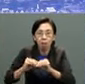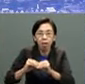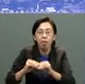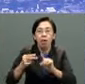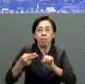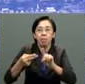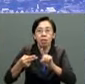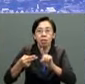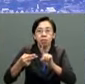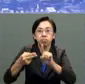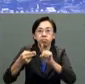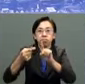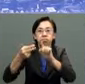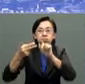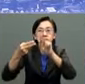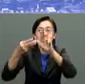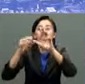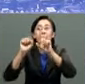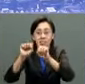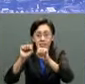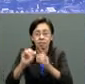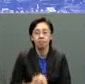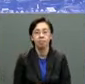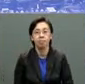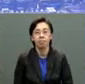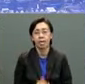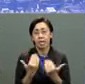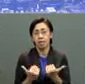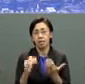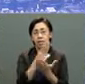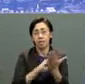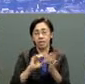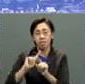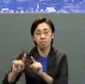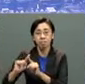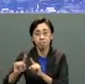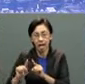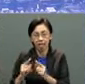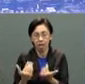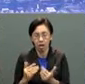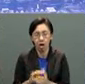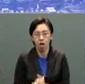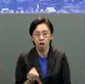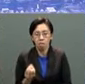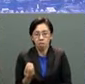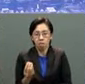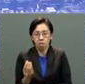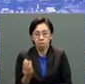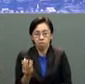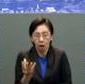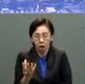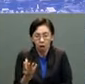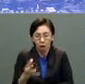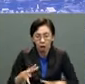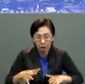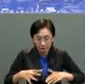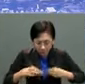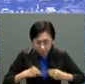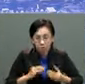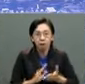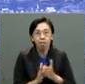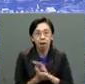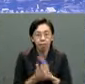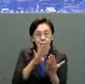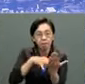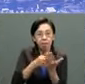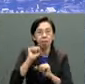แสนขึ้นมาทันทีทันใดแต่ณตอนนี้หลายประเทศที่พอเข้าไปถึงระดับอย่างนั้นแล้วก็ต้องปรับตัวมาก็ต้องออกมาตรการ